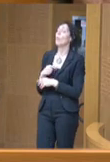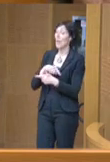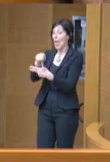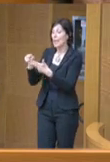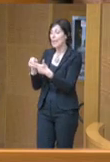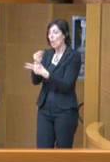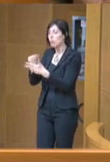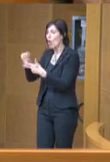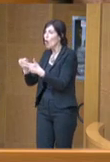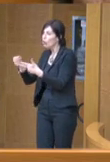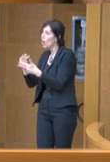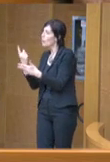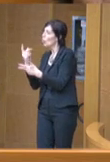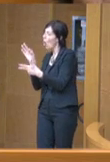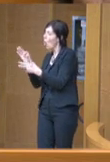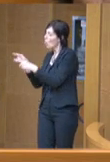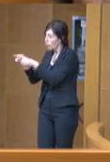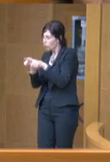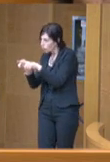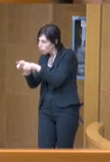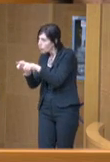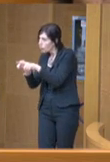filo conduttore, che ci raccontano come